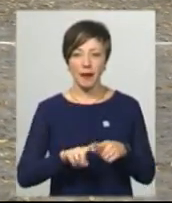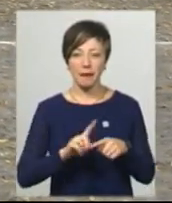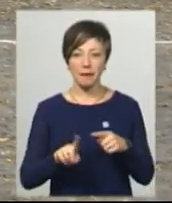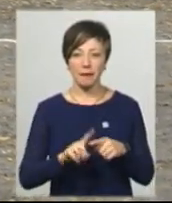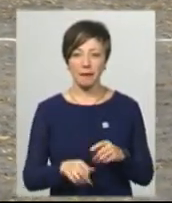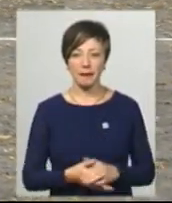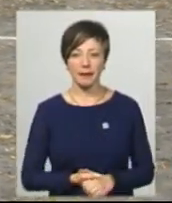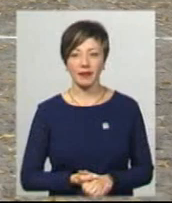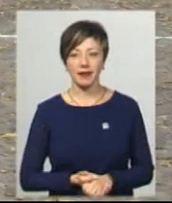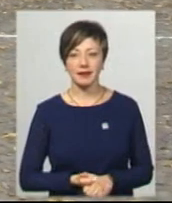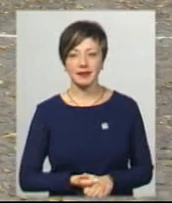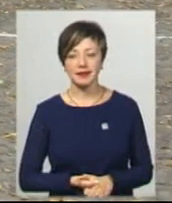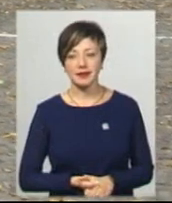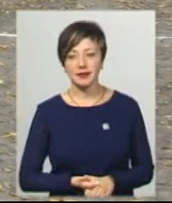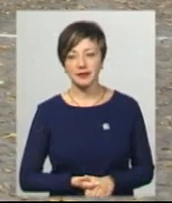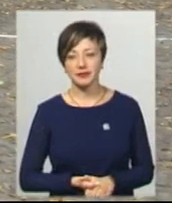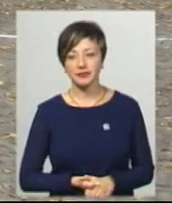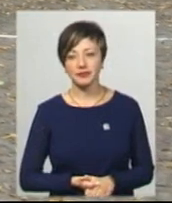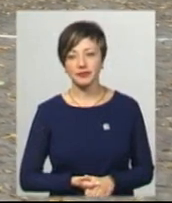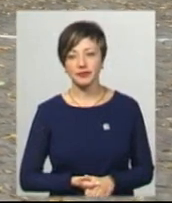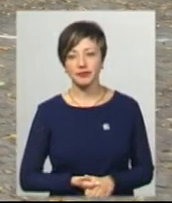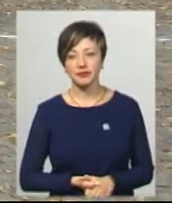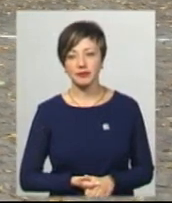Давай, фінь! Андрій Гуменний, Юрій Чорний. Новини на Суспільному. Хмельницький.